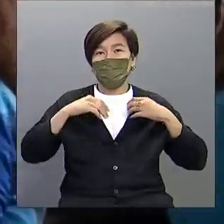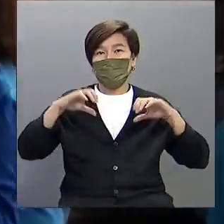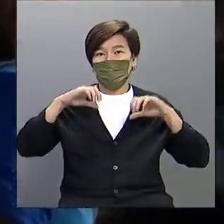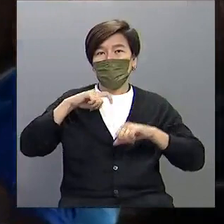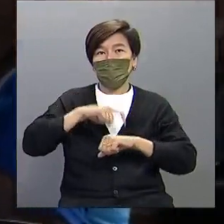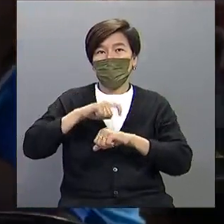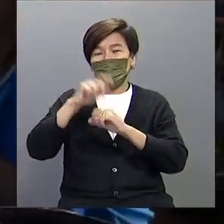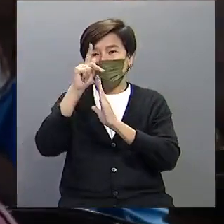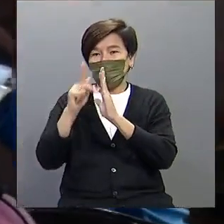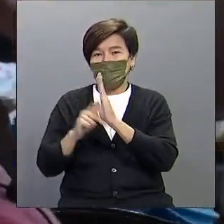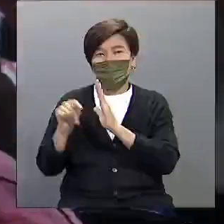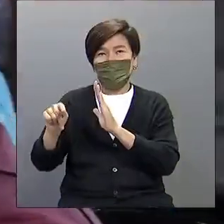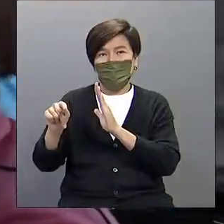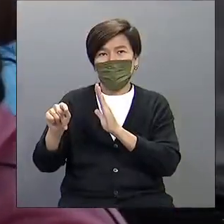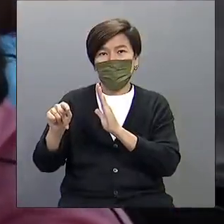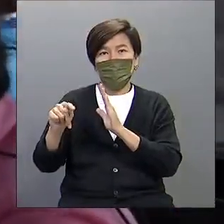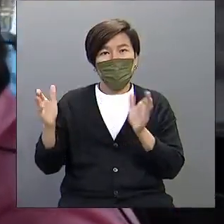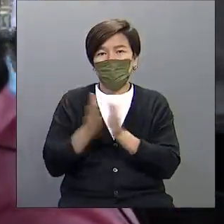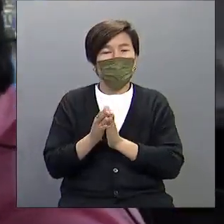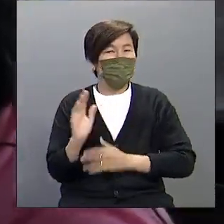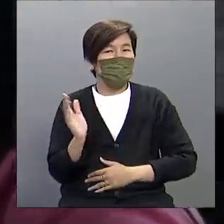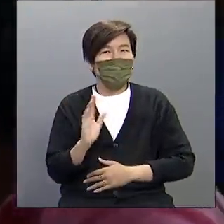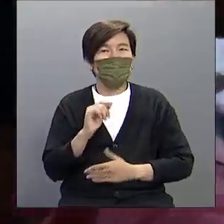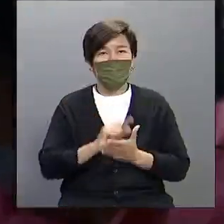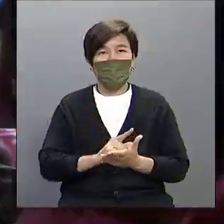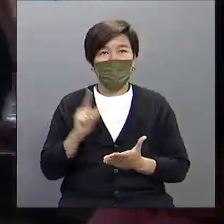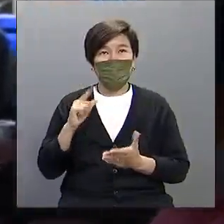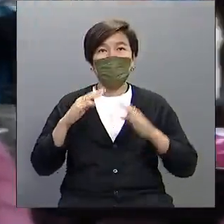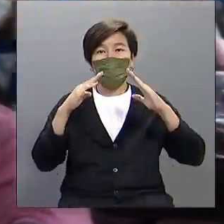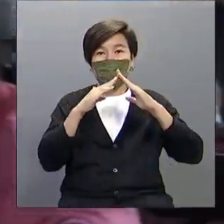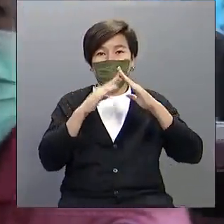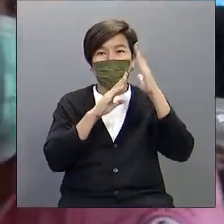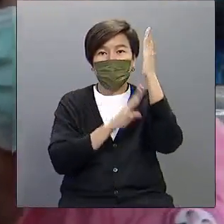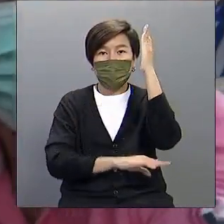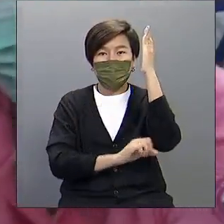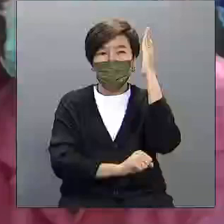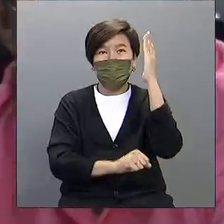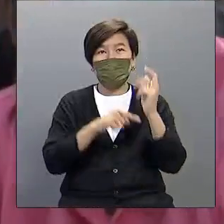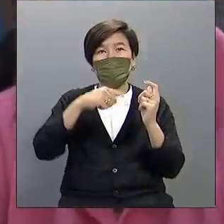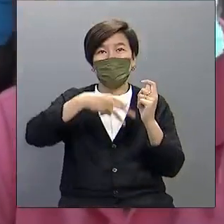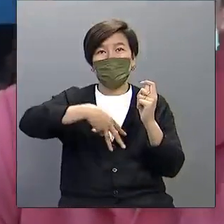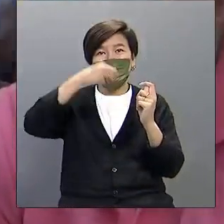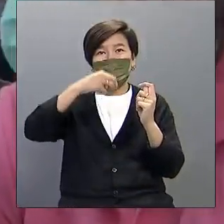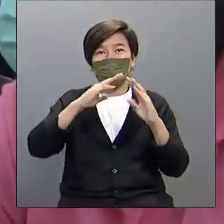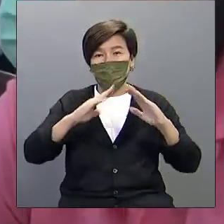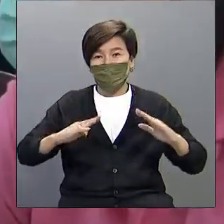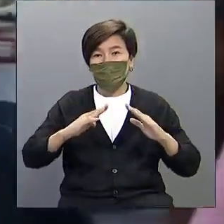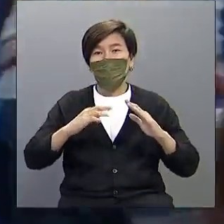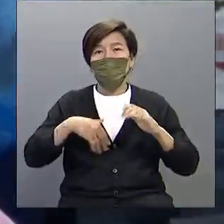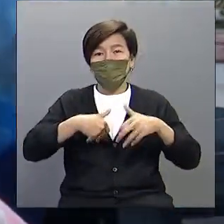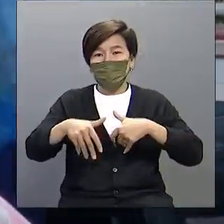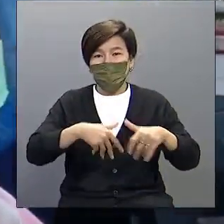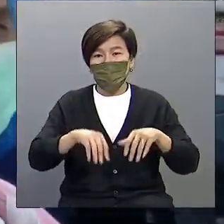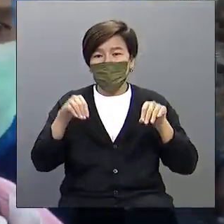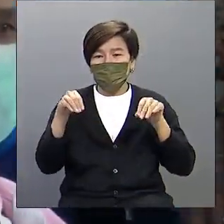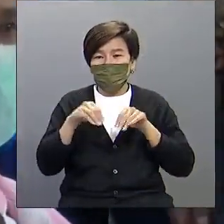อสู้คดีวันนี้นายนิพนธ์บุญยามณีเปิดบ้านที่ตำบลเขารูปช้างอำเภอเมืองสงขลาต้อนรับประชาชนคนใกล้ชิด